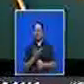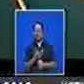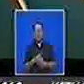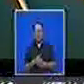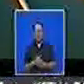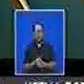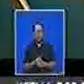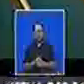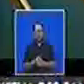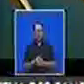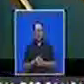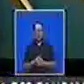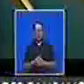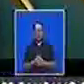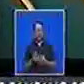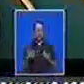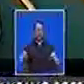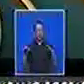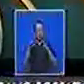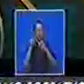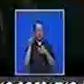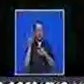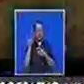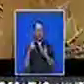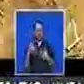Gunung Kendeng ini sumbernya kan kathah, ngoten.